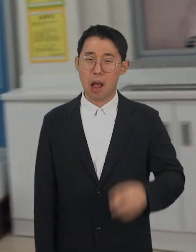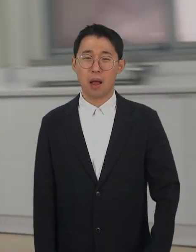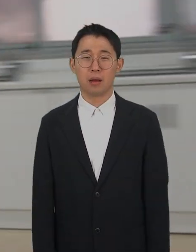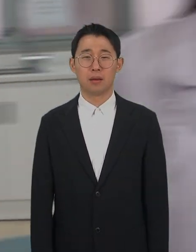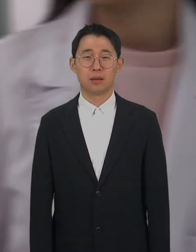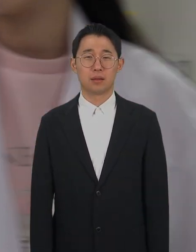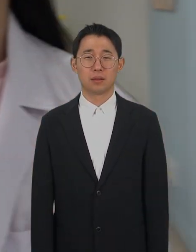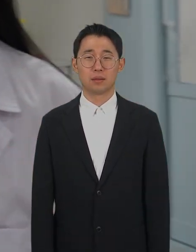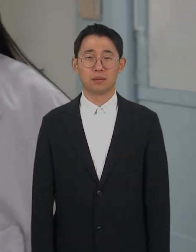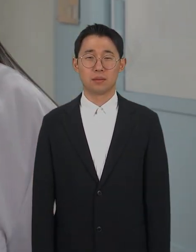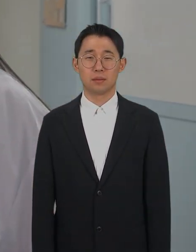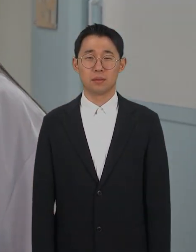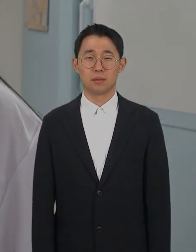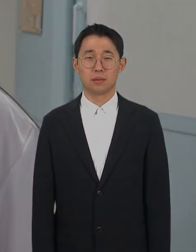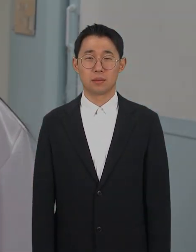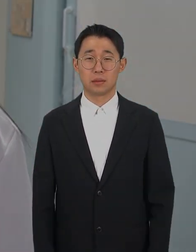때문이겠지?